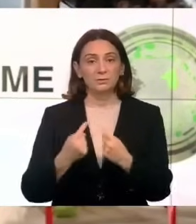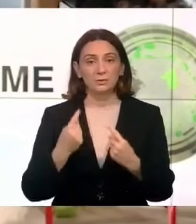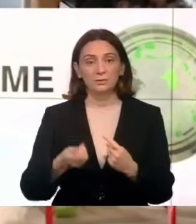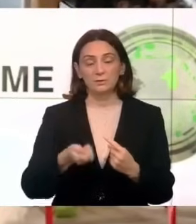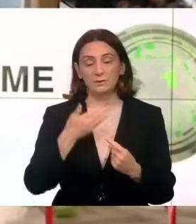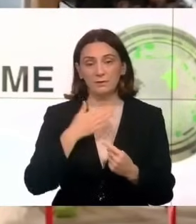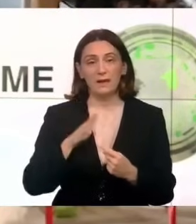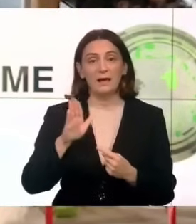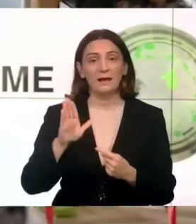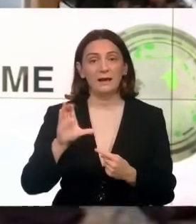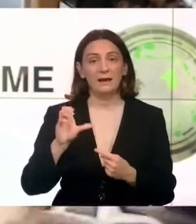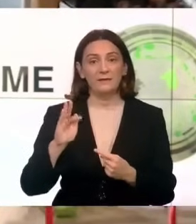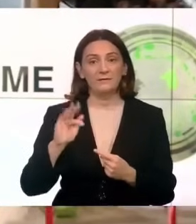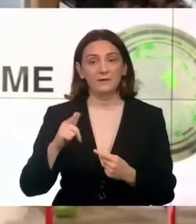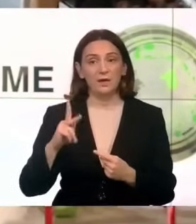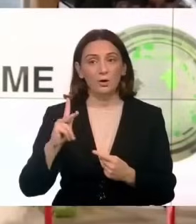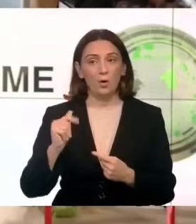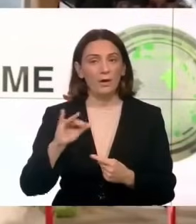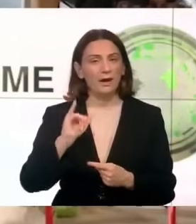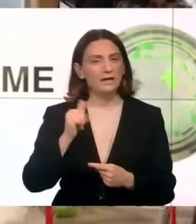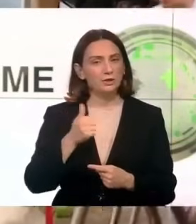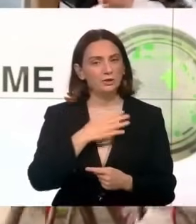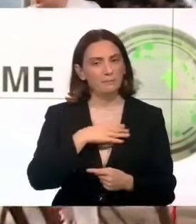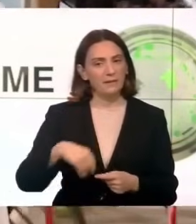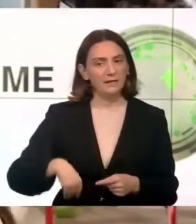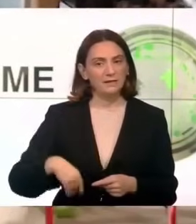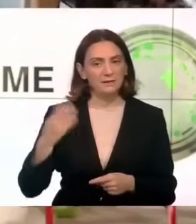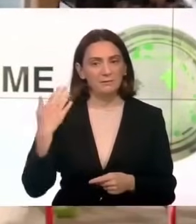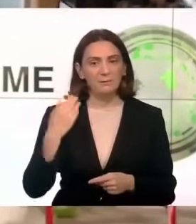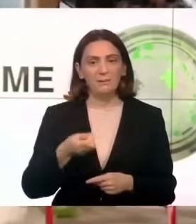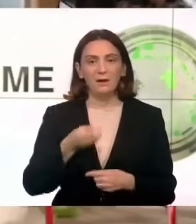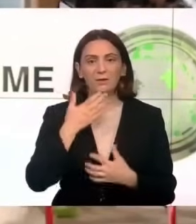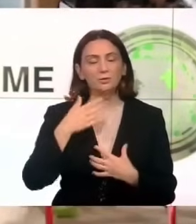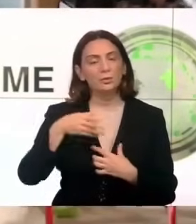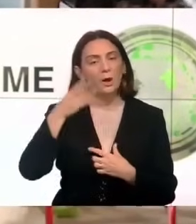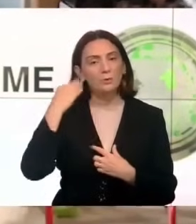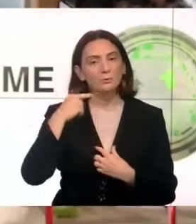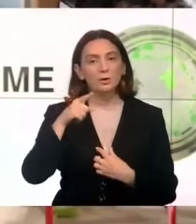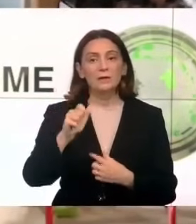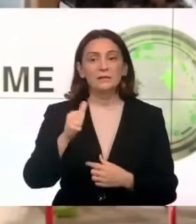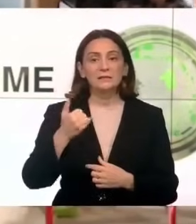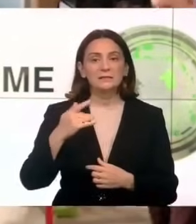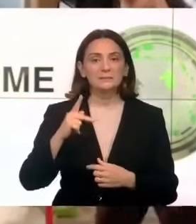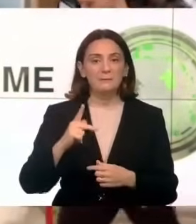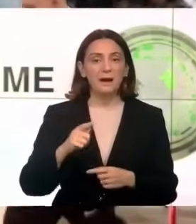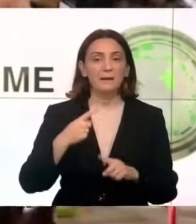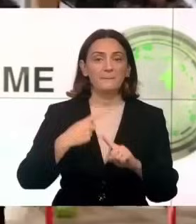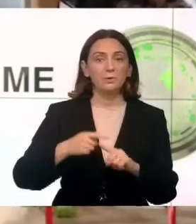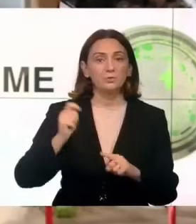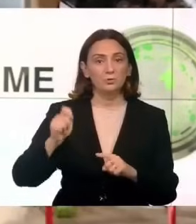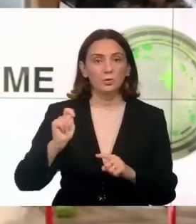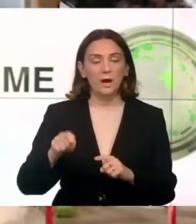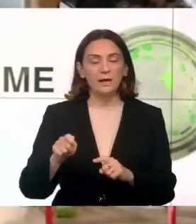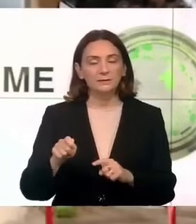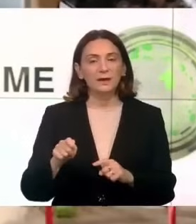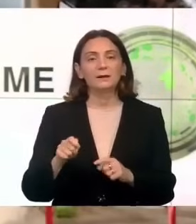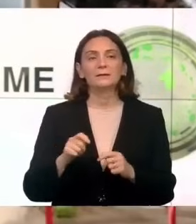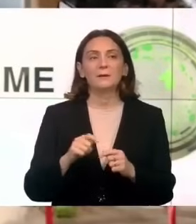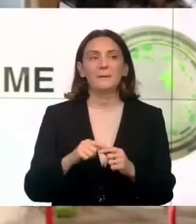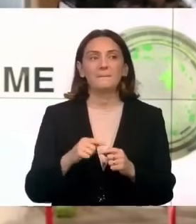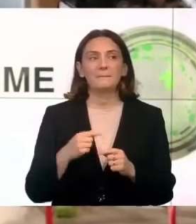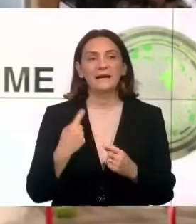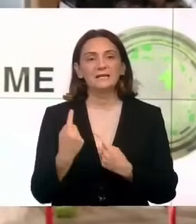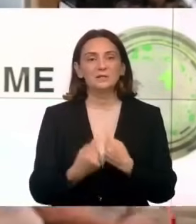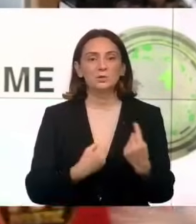tha se e kupton të presionin në cilin gjendet gjykata apelit të posaçëm, po gjithashtu ai pret drejtësi sipas tij sepse vetëm